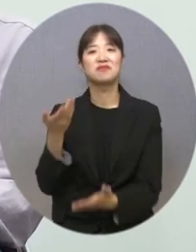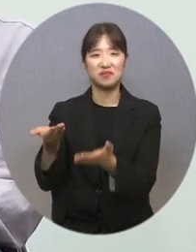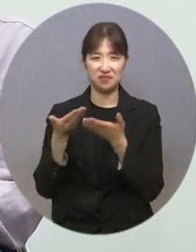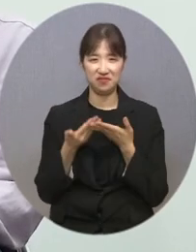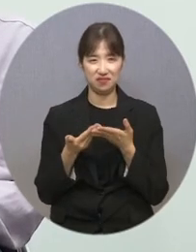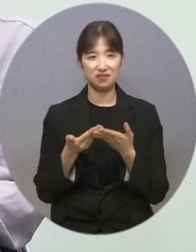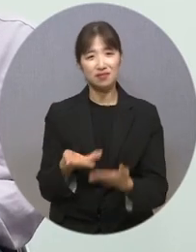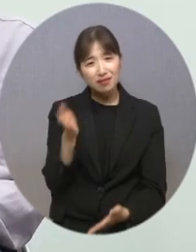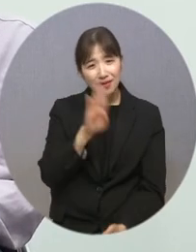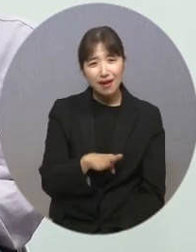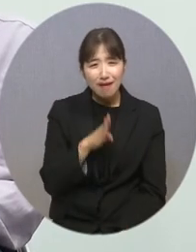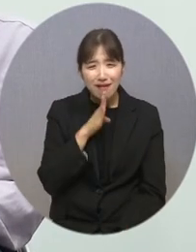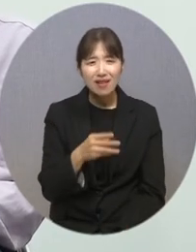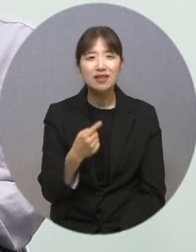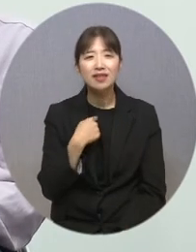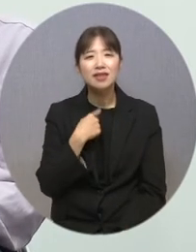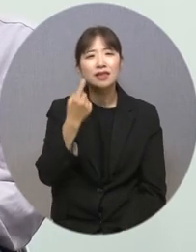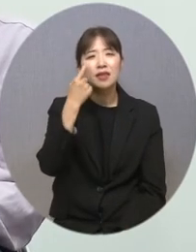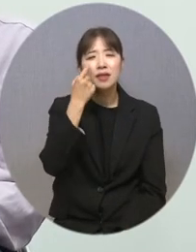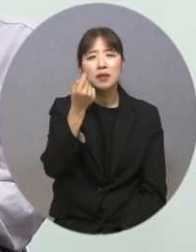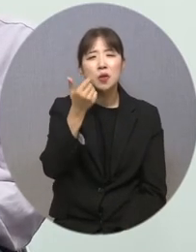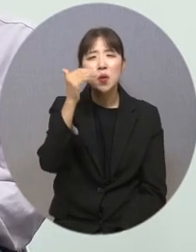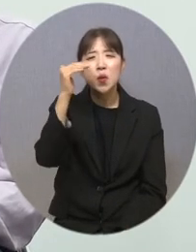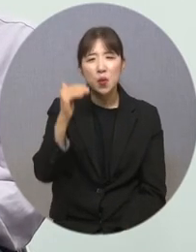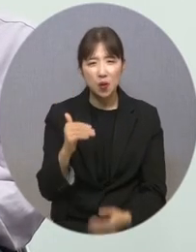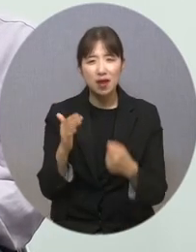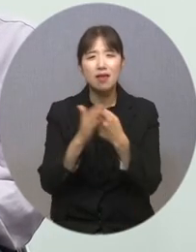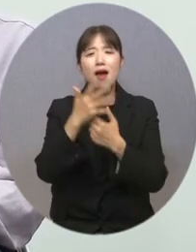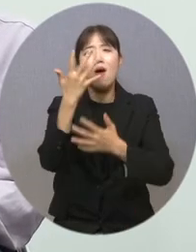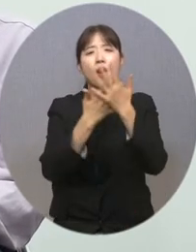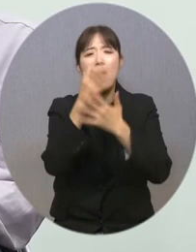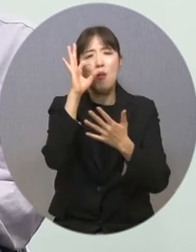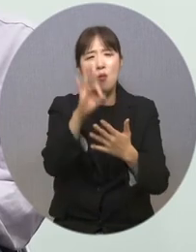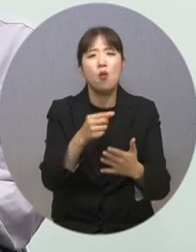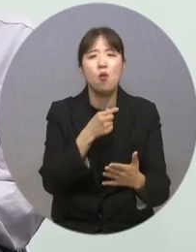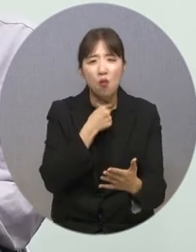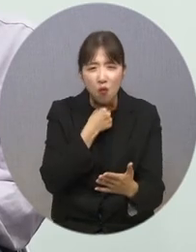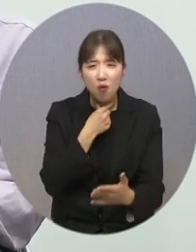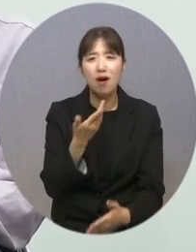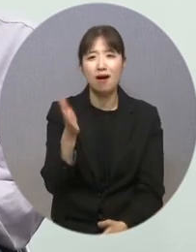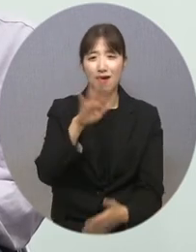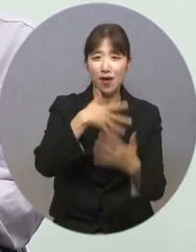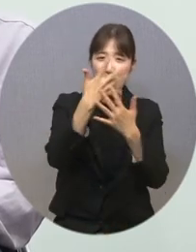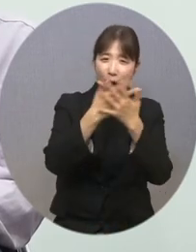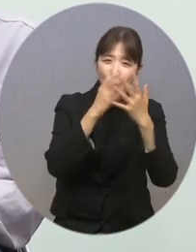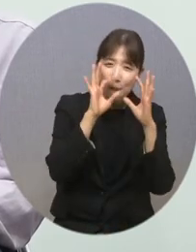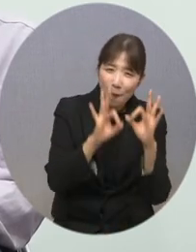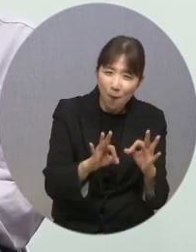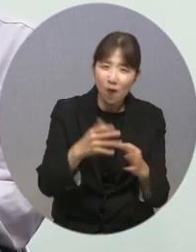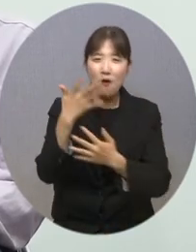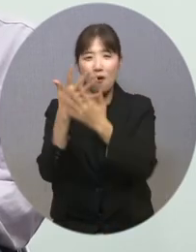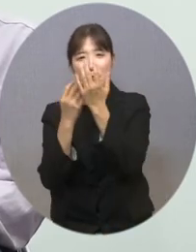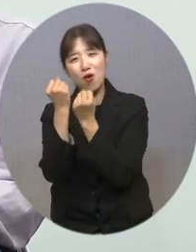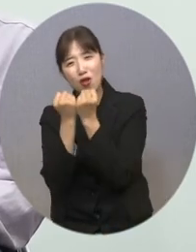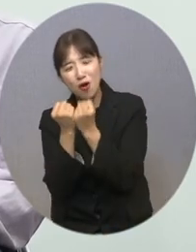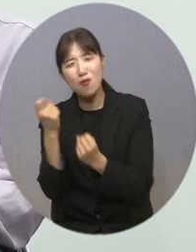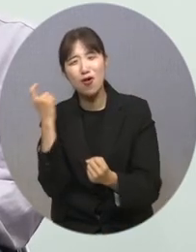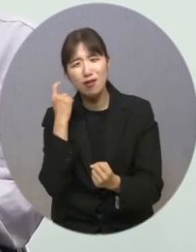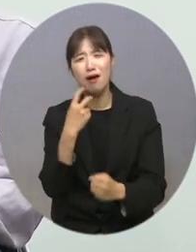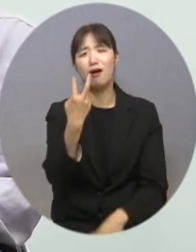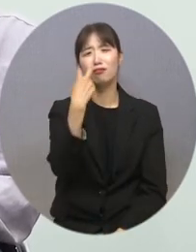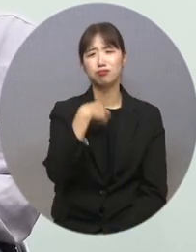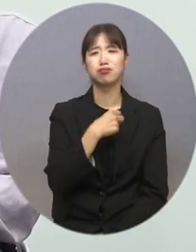근데 사실에 이제 저는 저시력 이다 보니까 화면도 보고싶은데 화면을 보면서 화면에서 를 들으면서 다하고